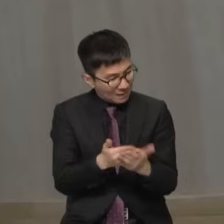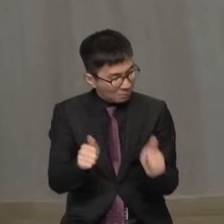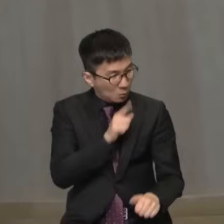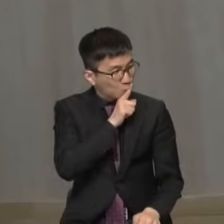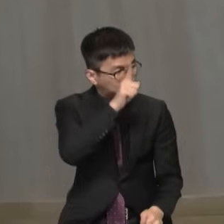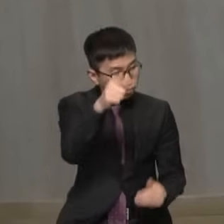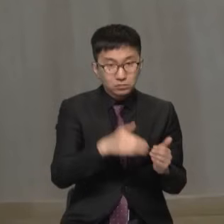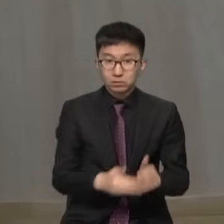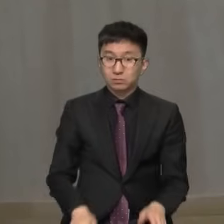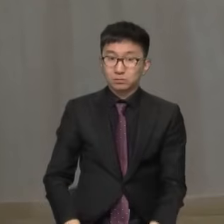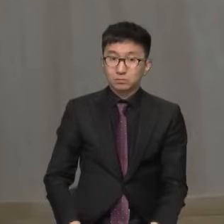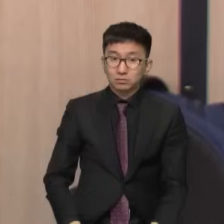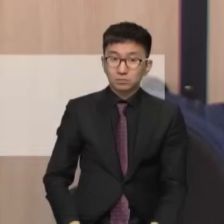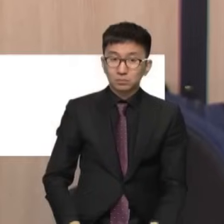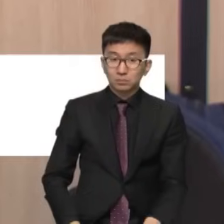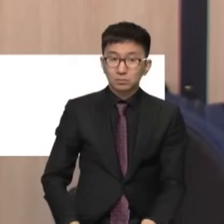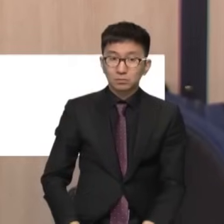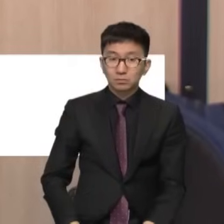당했습니다.